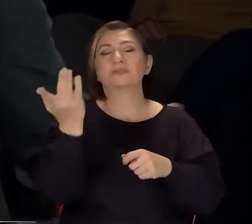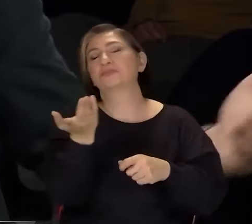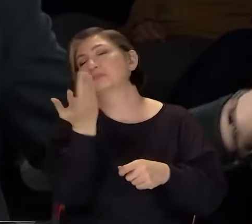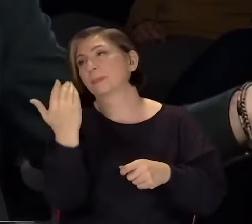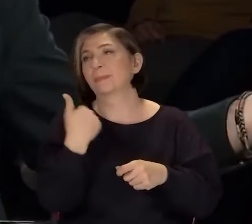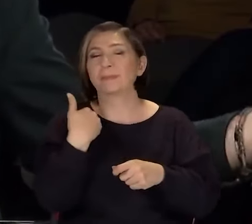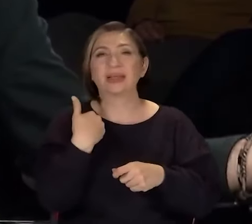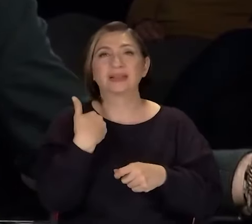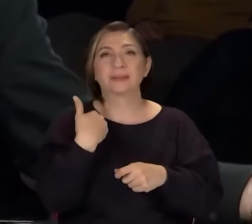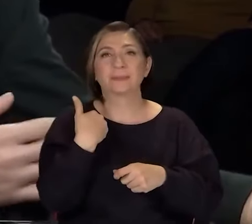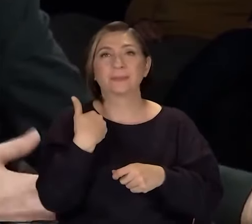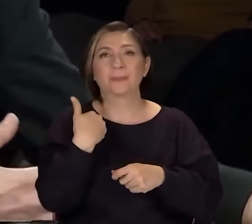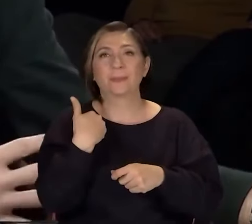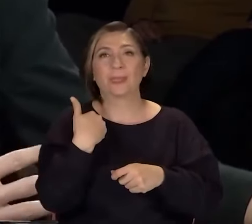ben